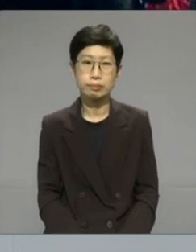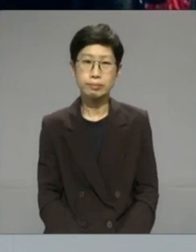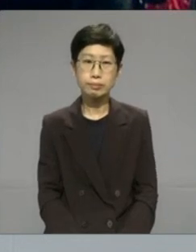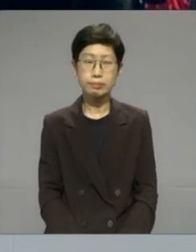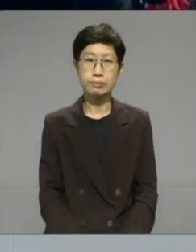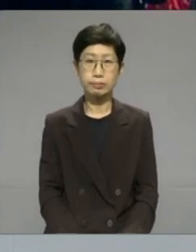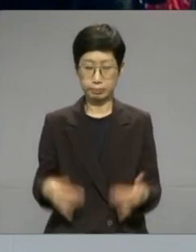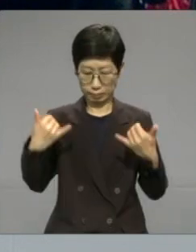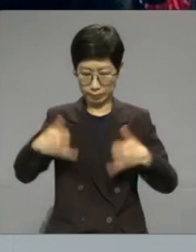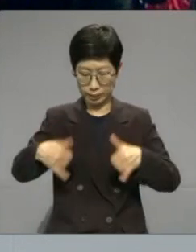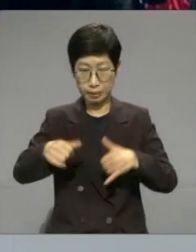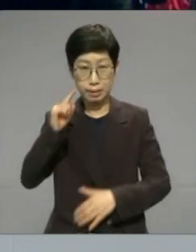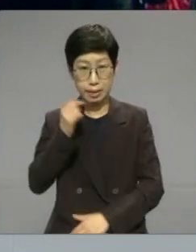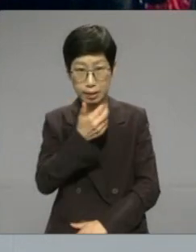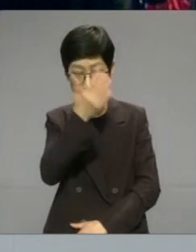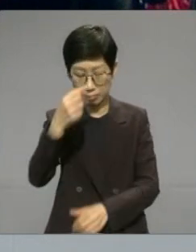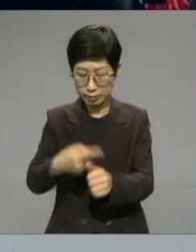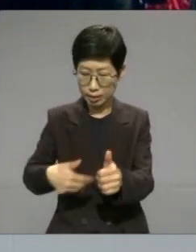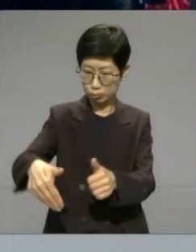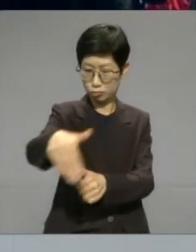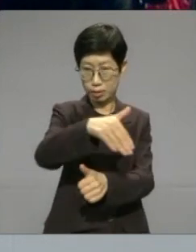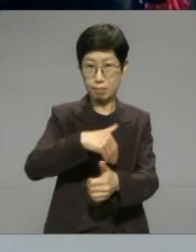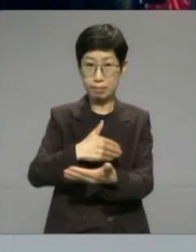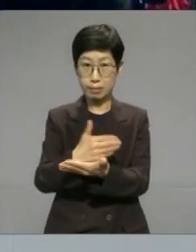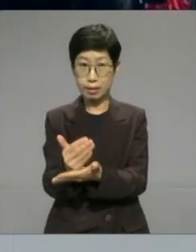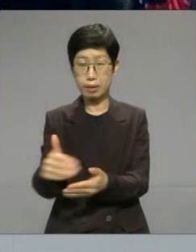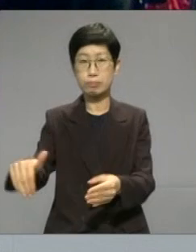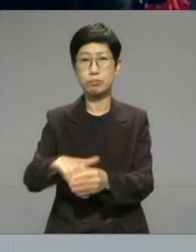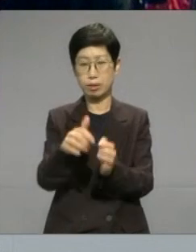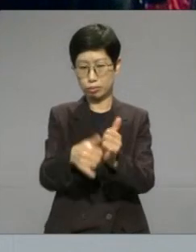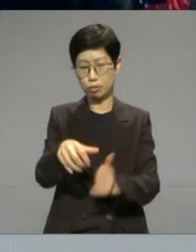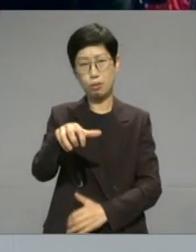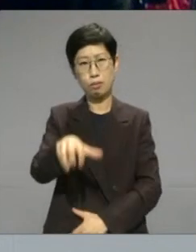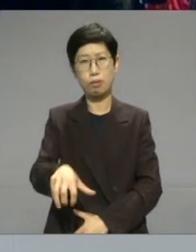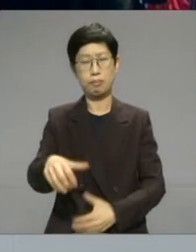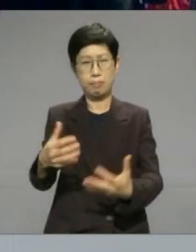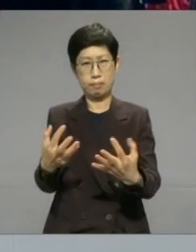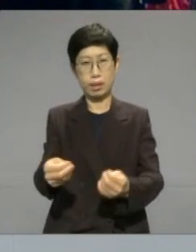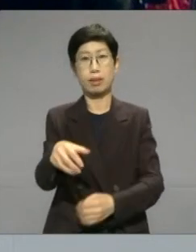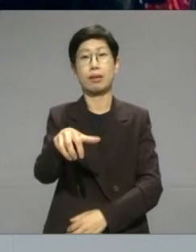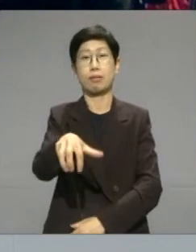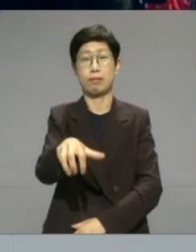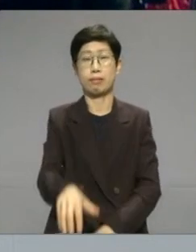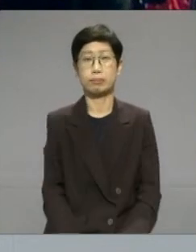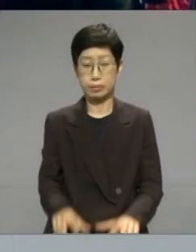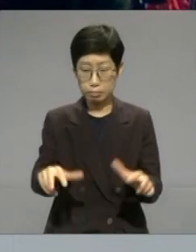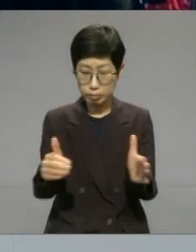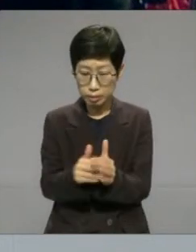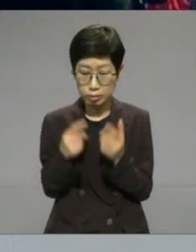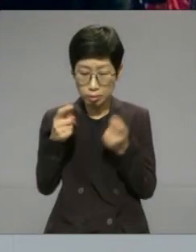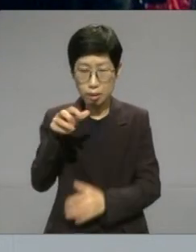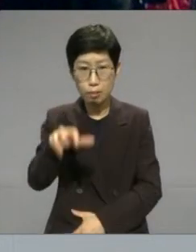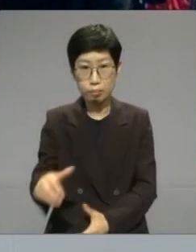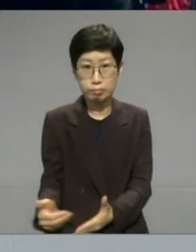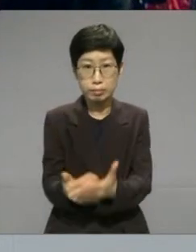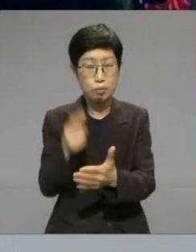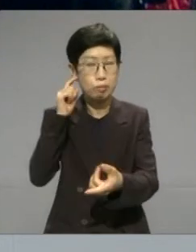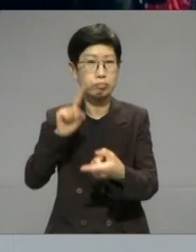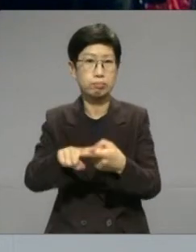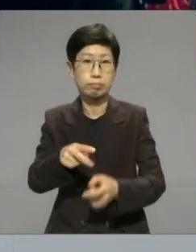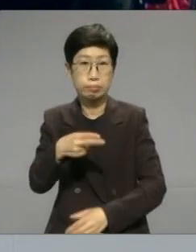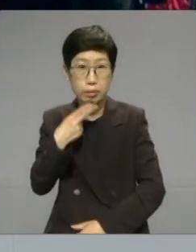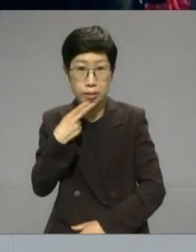북아프리카 알제리는 아름다운 자연환경과 다양한 문화유적지를 자랑하는 곳입니다. 그동안 관광지 개발에 관심이